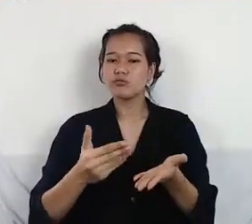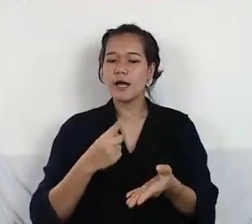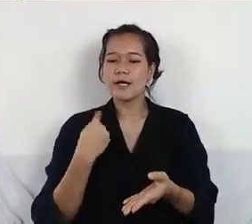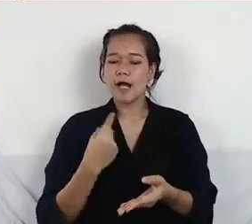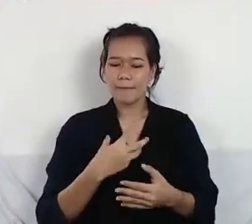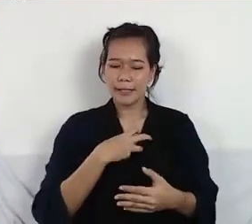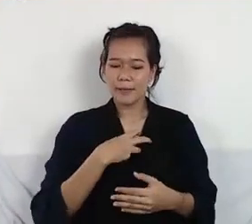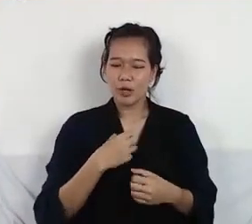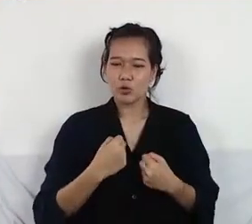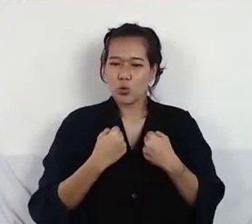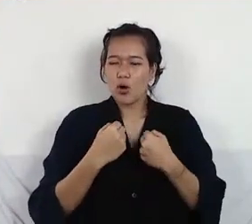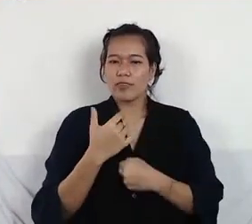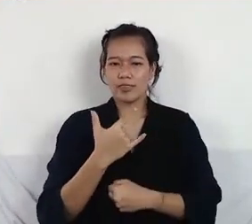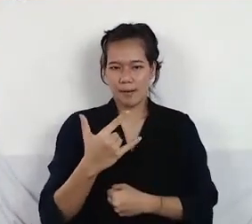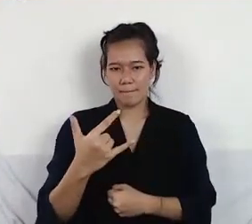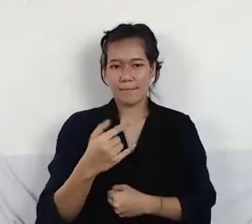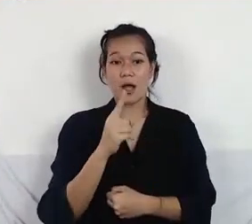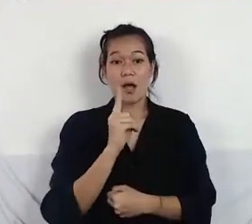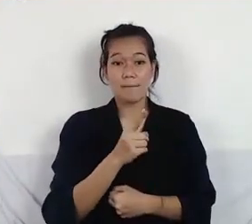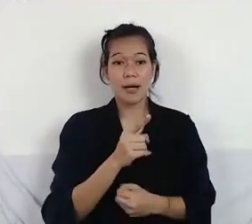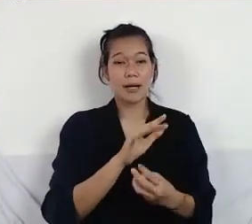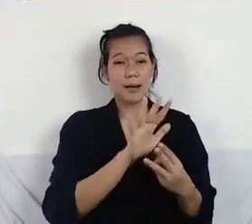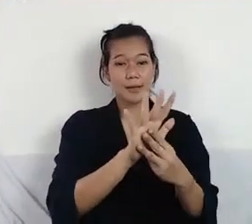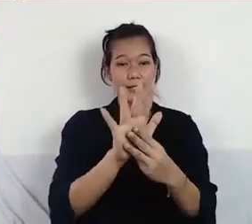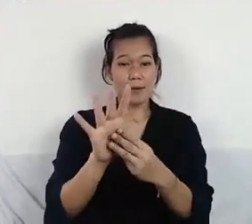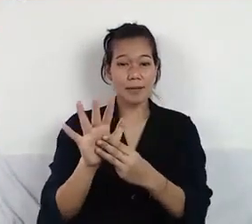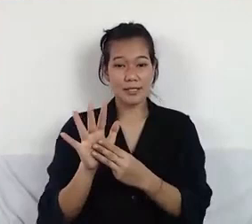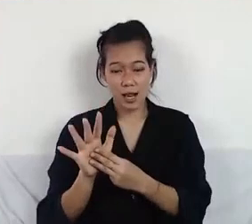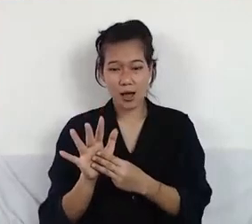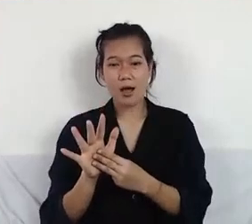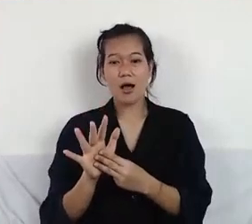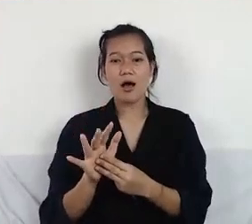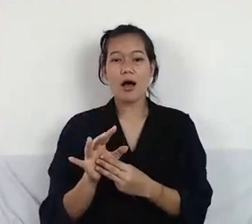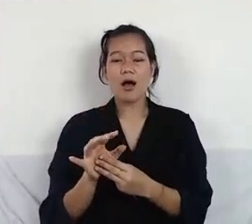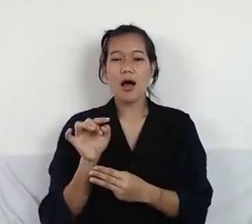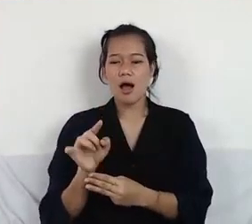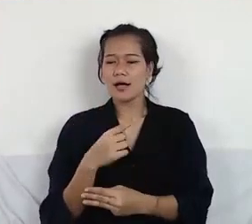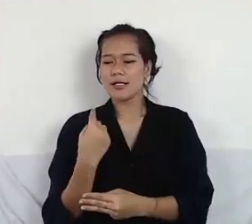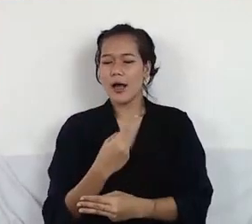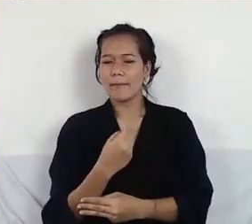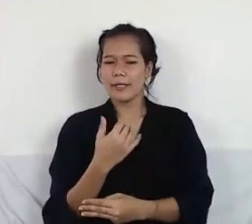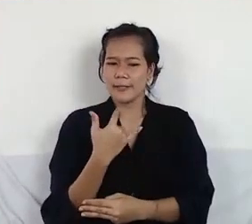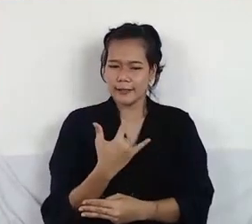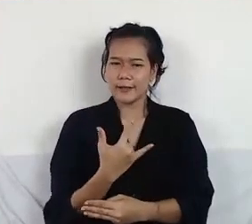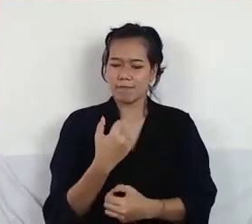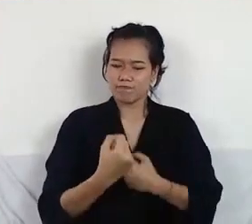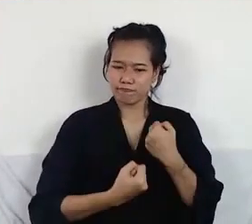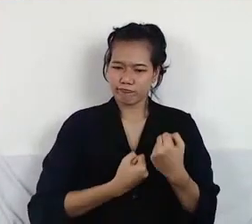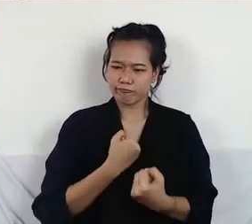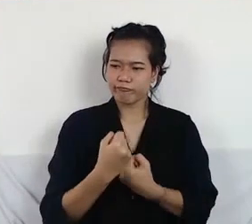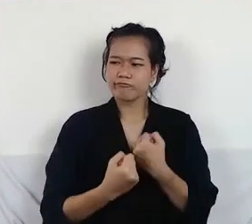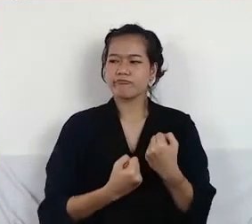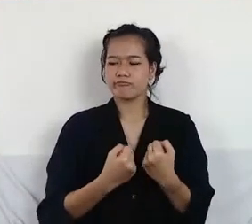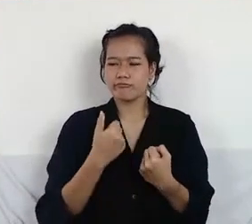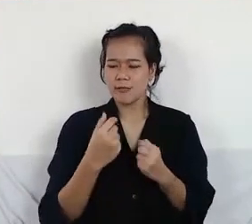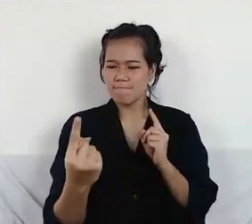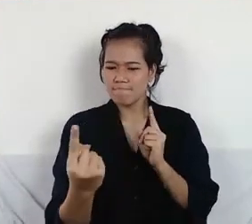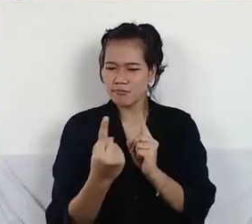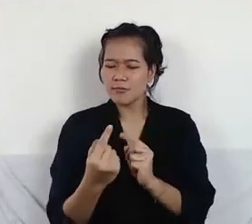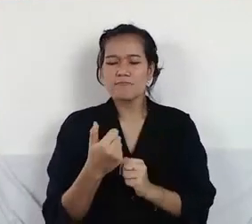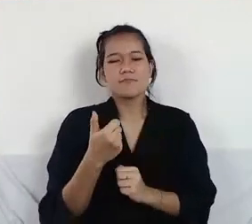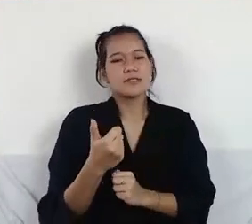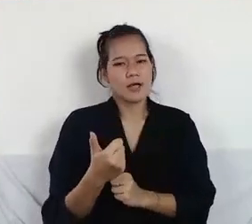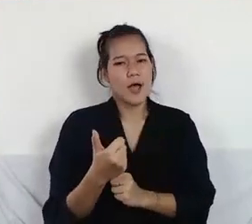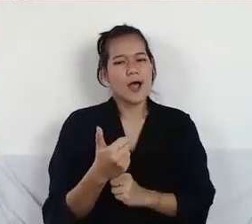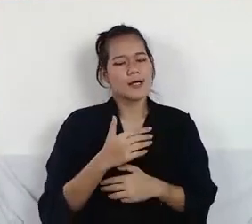iman. Sehingga setiap persoalan-persoalan yang muncul, kami boleh tetap dapat dimampukan untuk menghadapinya